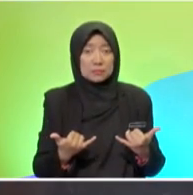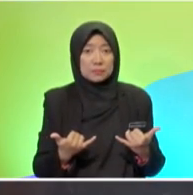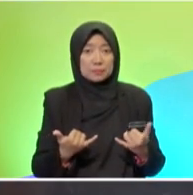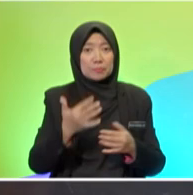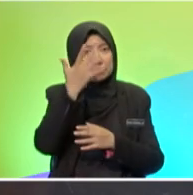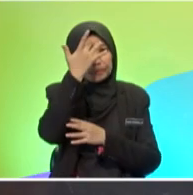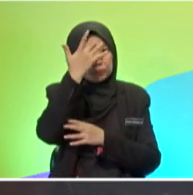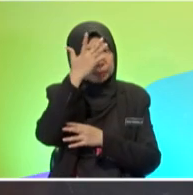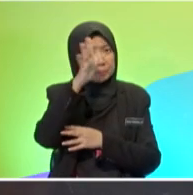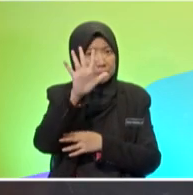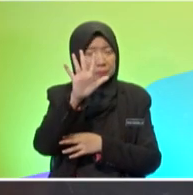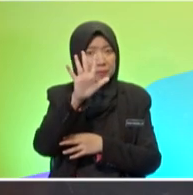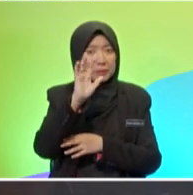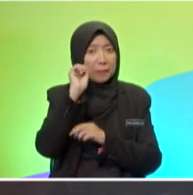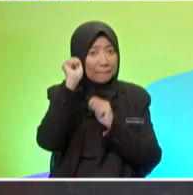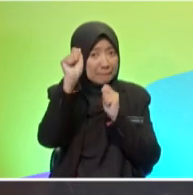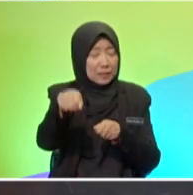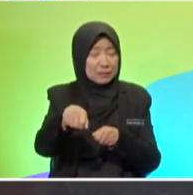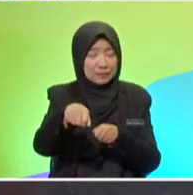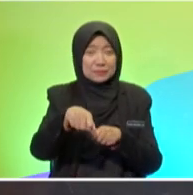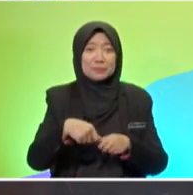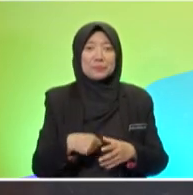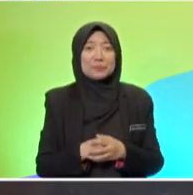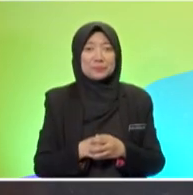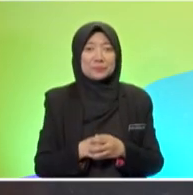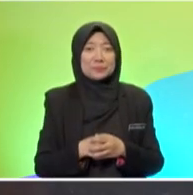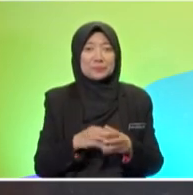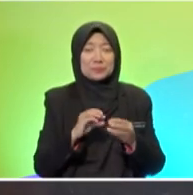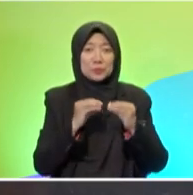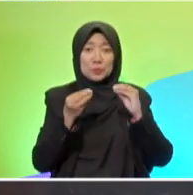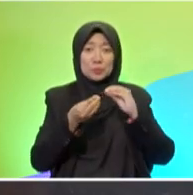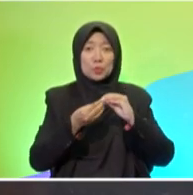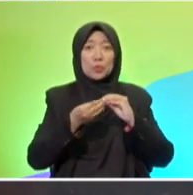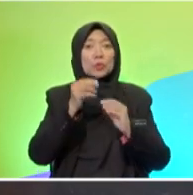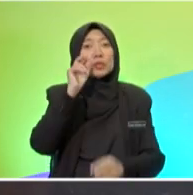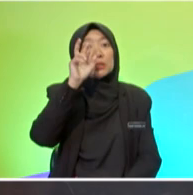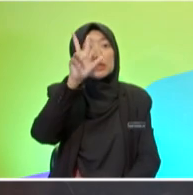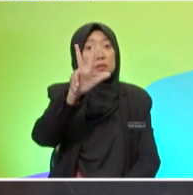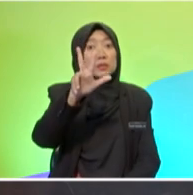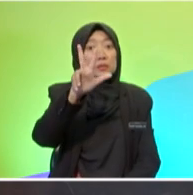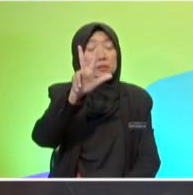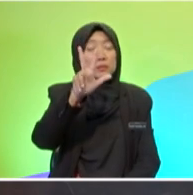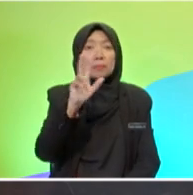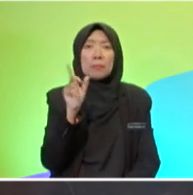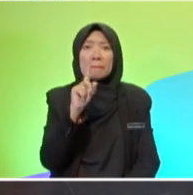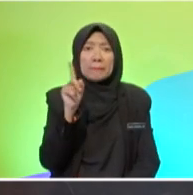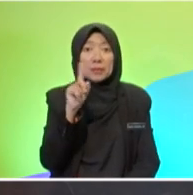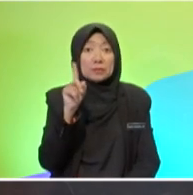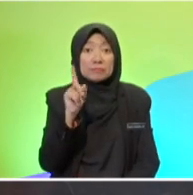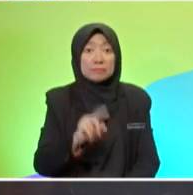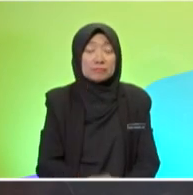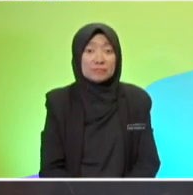Pandai kakak Mira kita memancing. Jangan tak tahu. Okey, nombor tiga. Nombor tiga. Mana itik nombor tiga